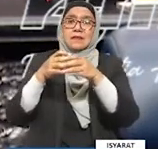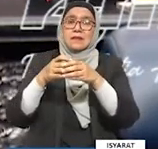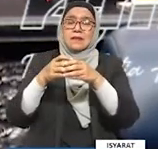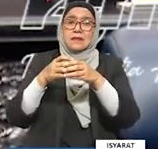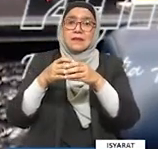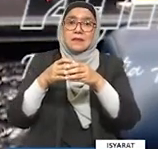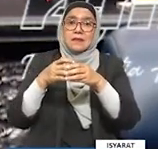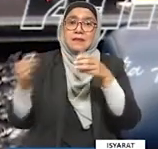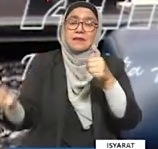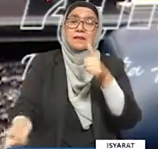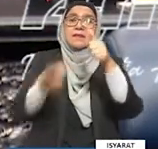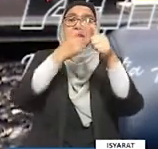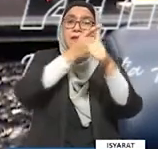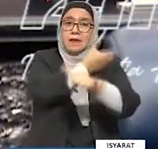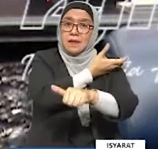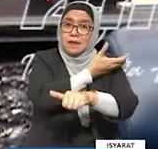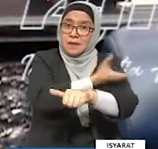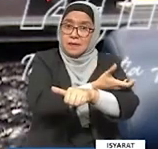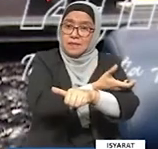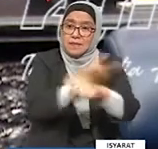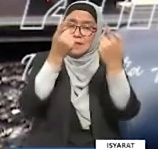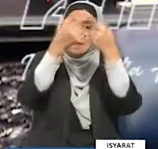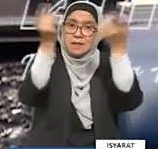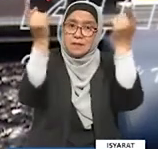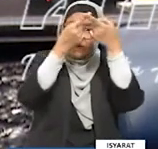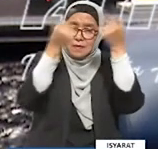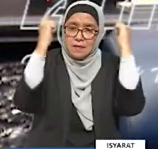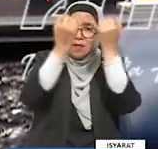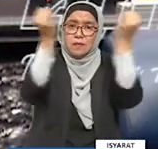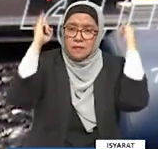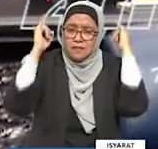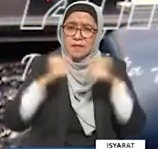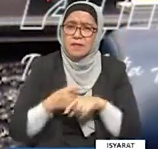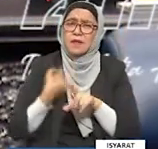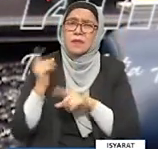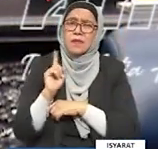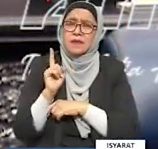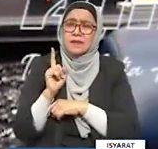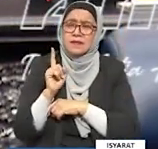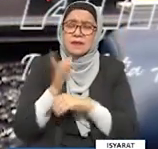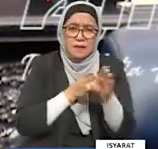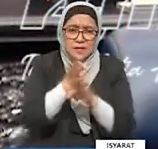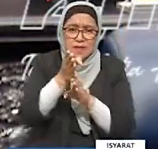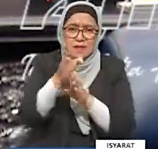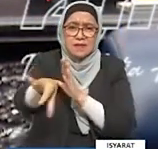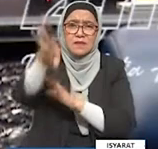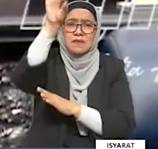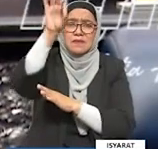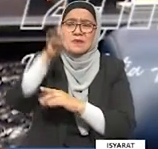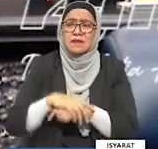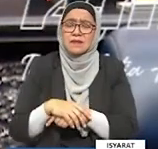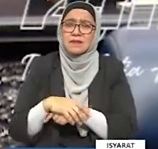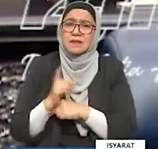generation graduan ataupun first generation graduan, di mana bidang yang mereka pilih adalah dari segi peluang-peluang pekerjaan memang